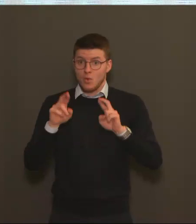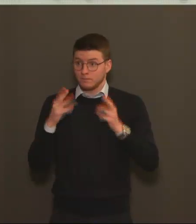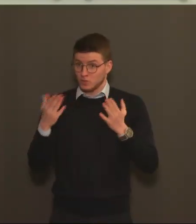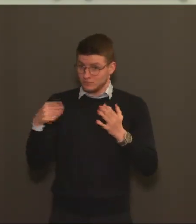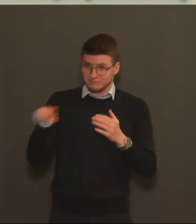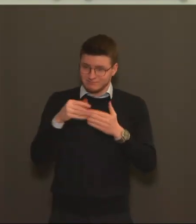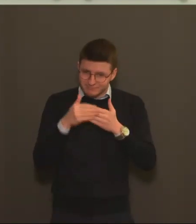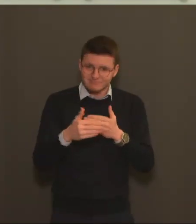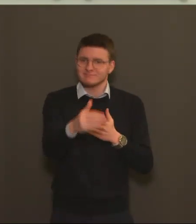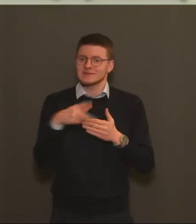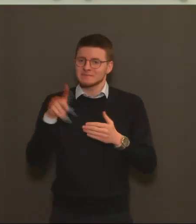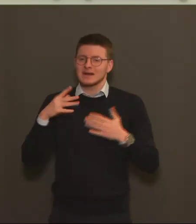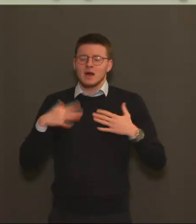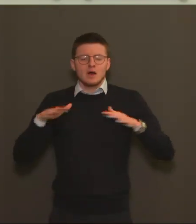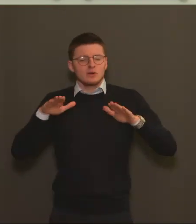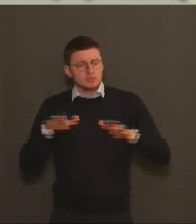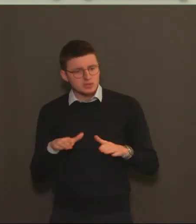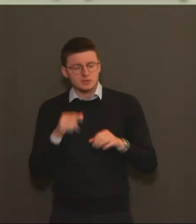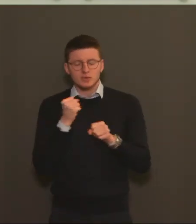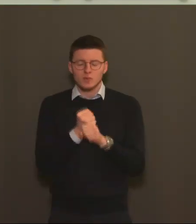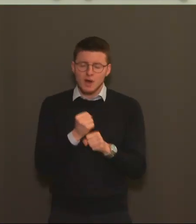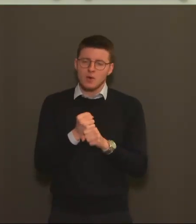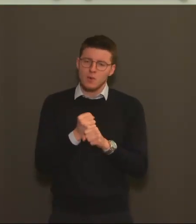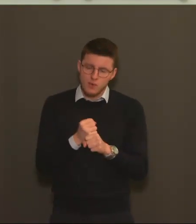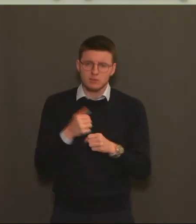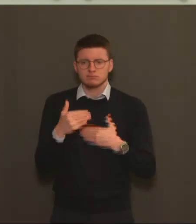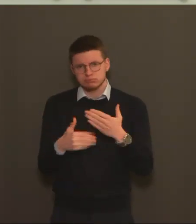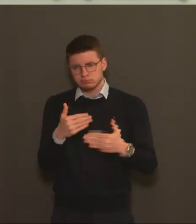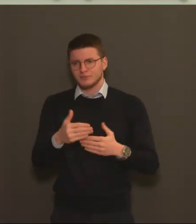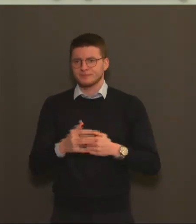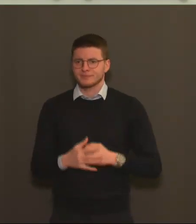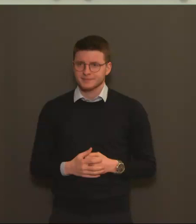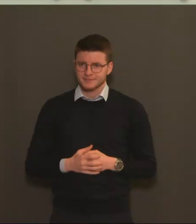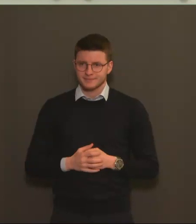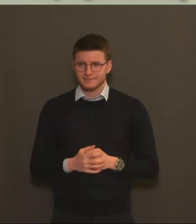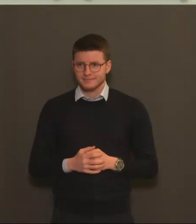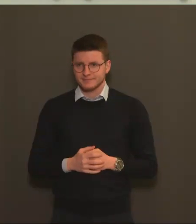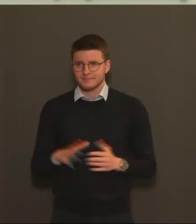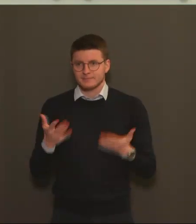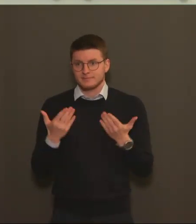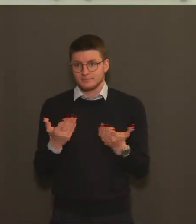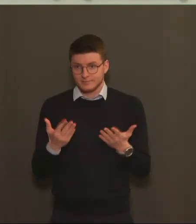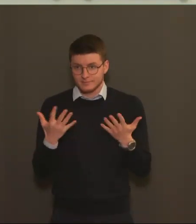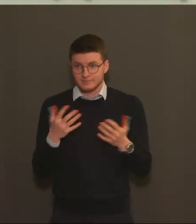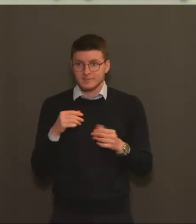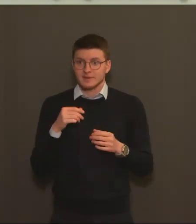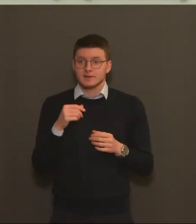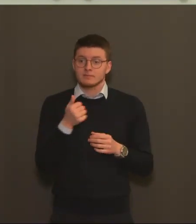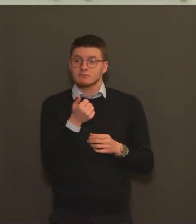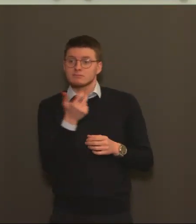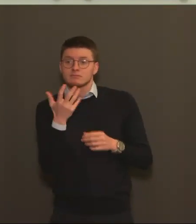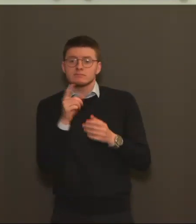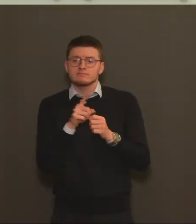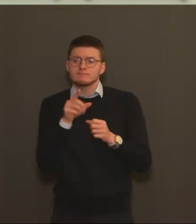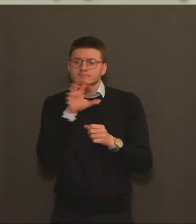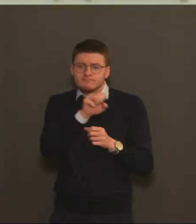Het aantal nieuwe bevestigde COVID-gevallen daalde de voorbije week verder in Vlaanderen van 2,1